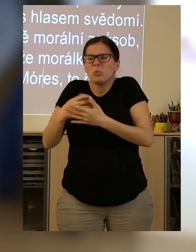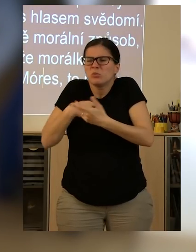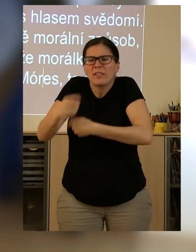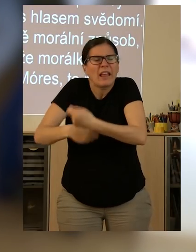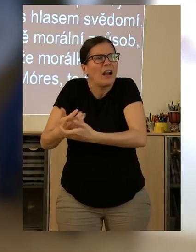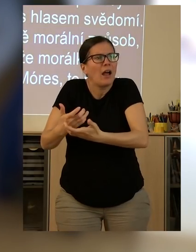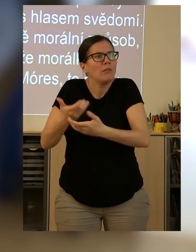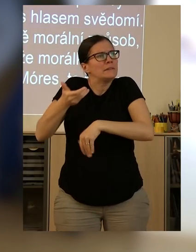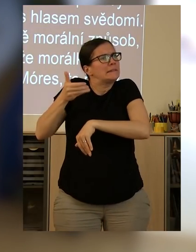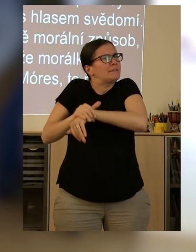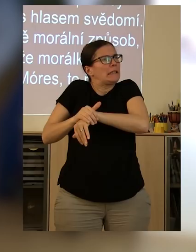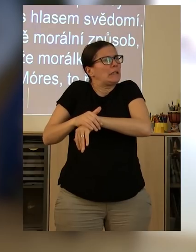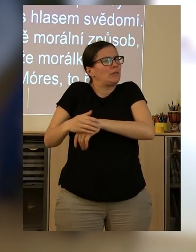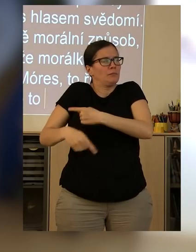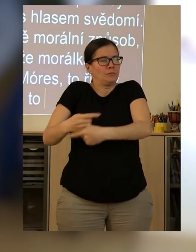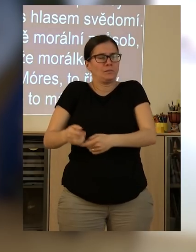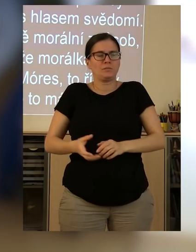Mores, zvyk, zvyklost, tedy